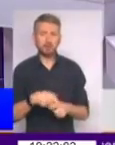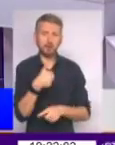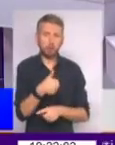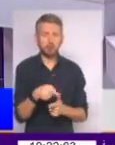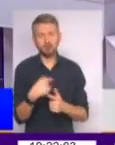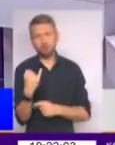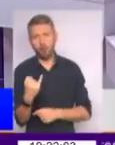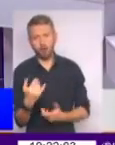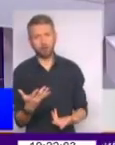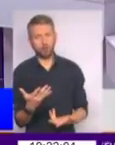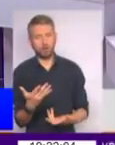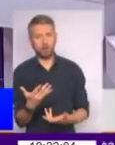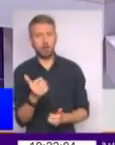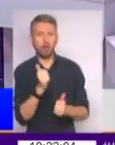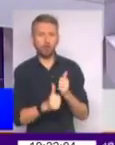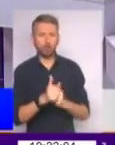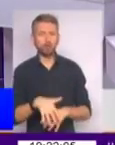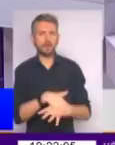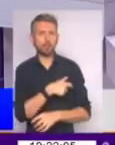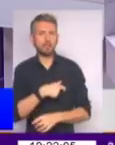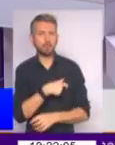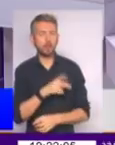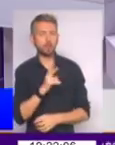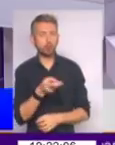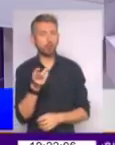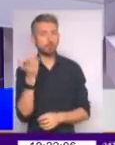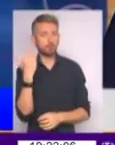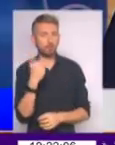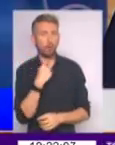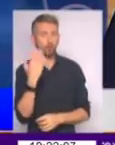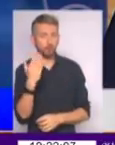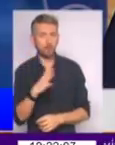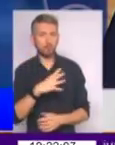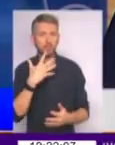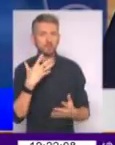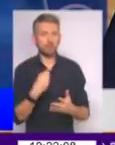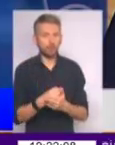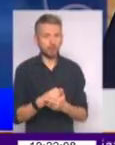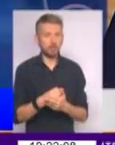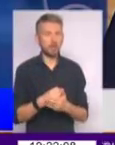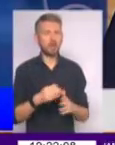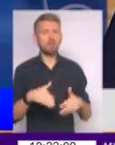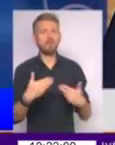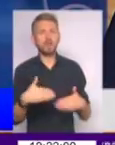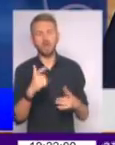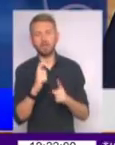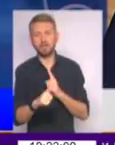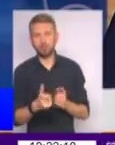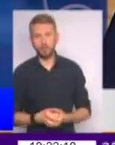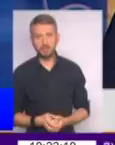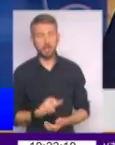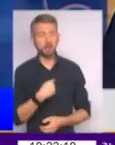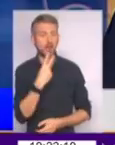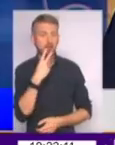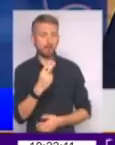погано? У кожного із народних депутатів, які тоді голосували, були свої варіанти відповіді. Я